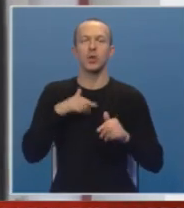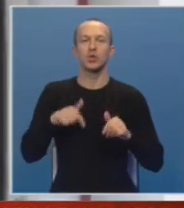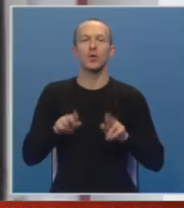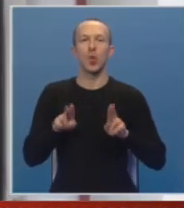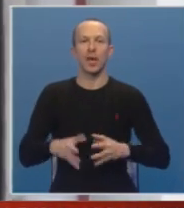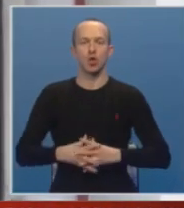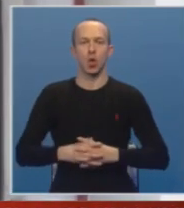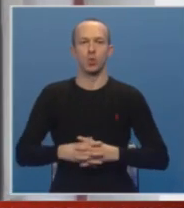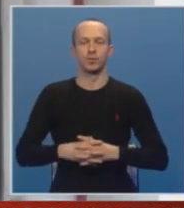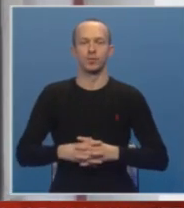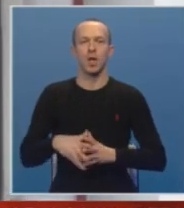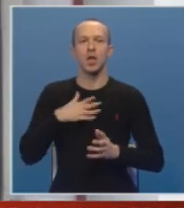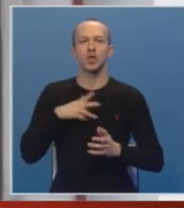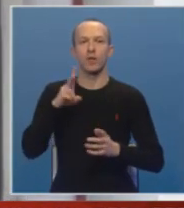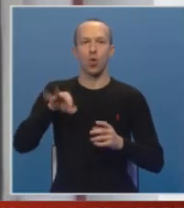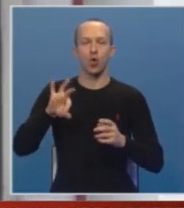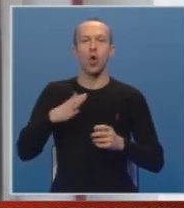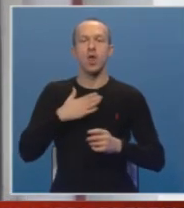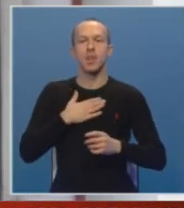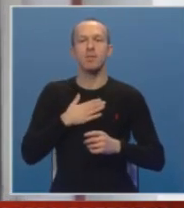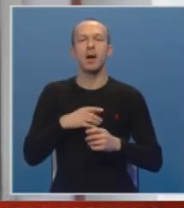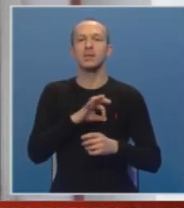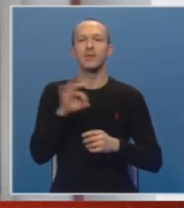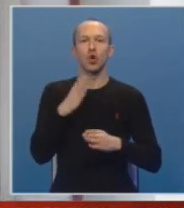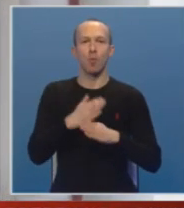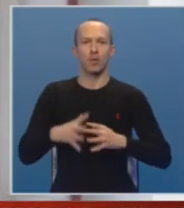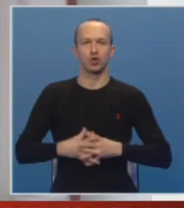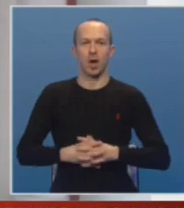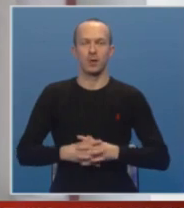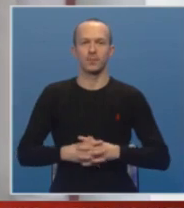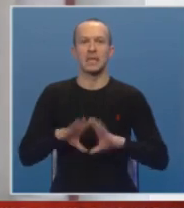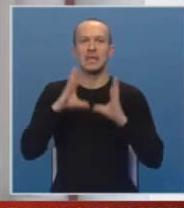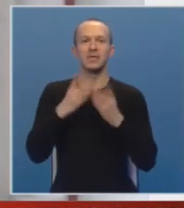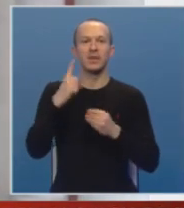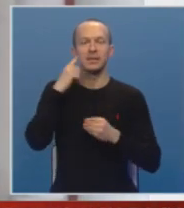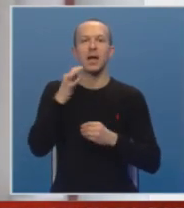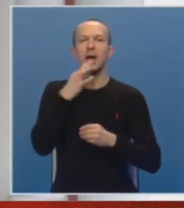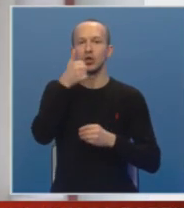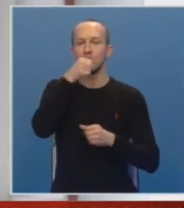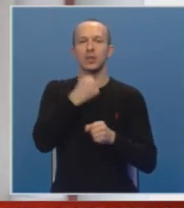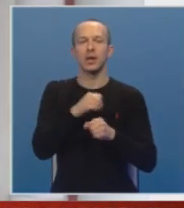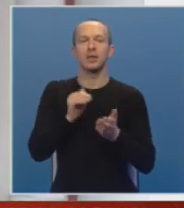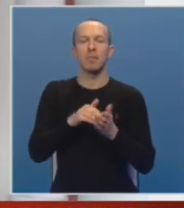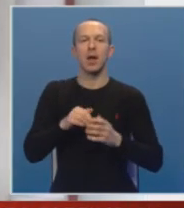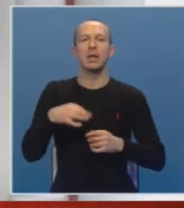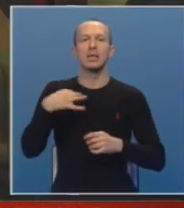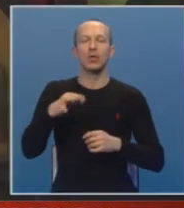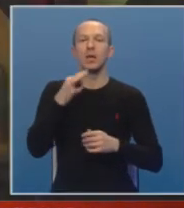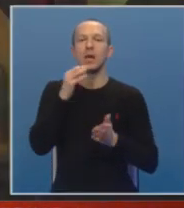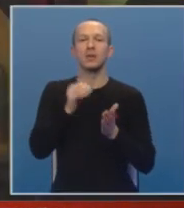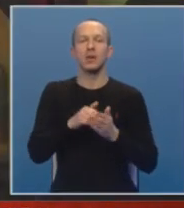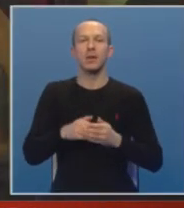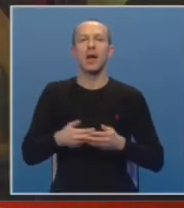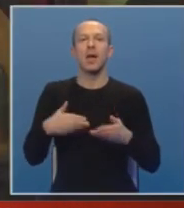konkretno naš Vojo to nama savršeno pomaže, znači on sve zna kad šta treba da uradi, kad treba da zvoni, kad treba